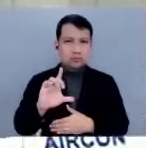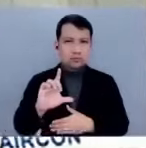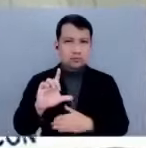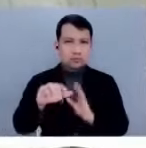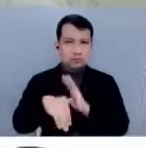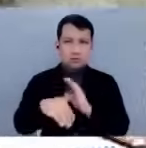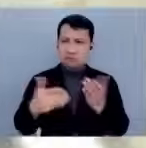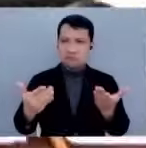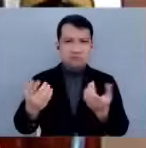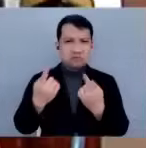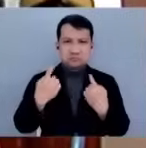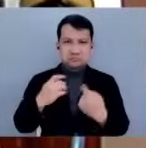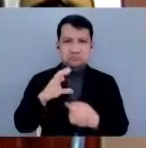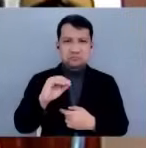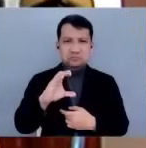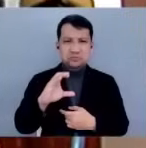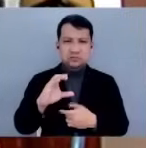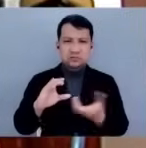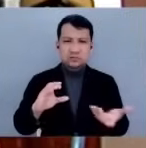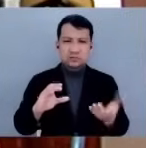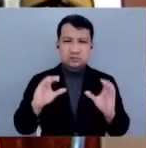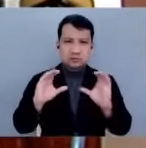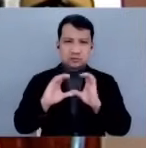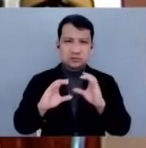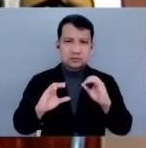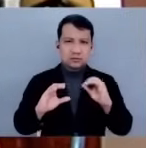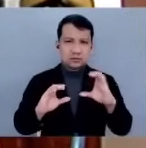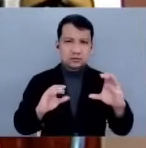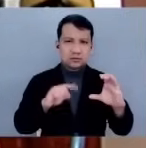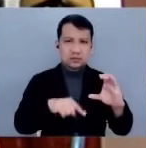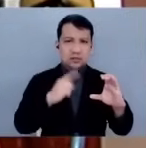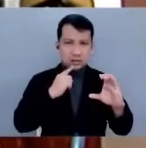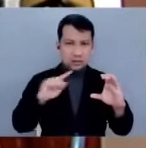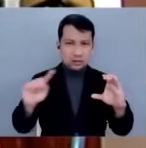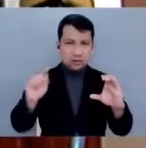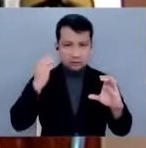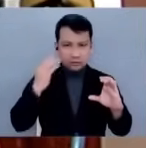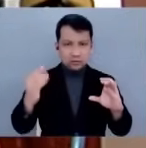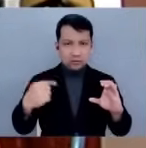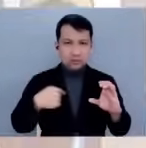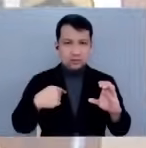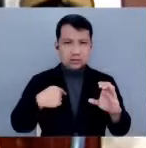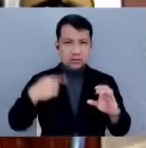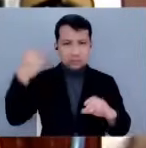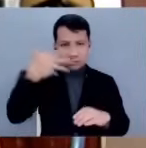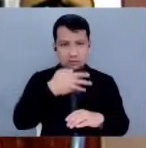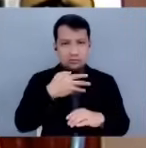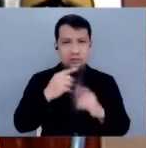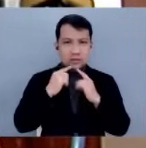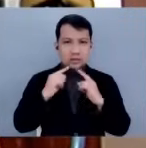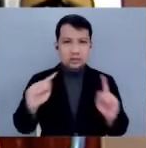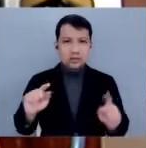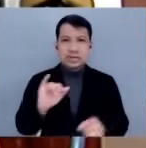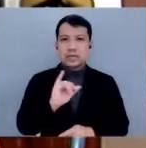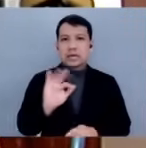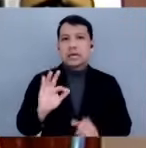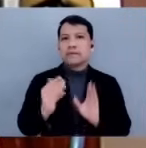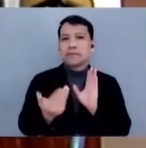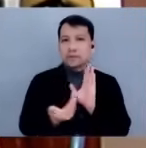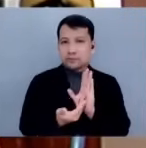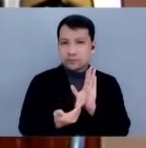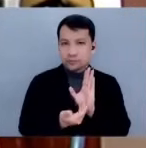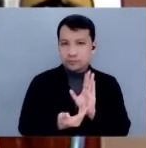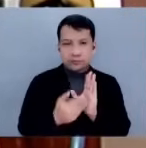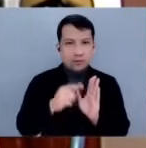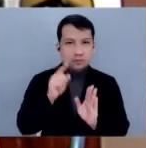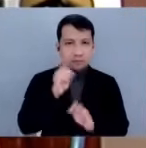sa COC ni Guo. Sa Certificate of Candidacy, may declaration doon, I am a citizen of the Philippines. Kung mapapatunayan na hindi naman pala